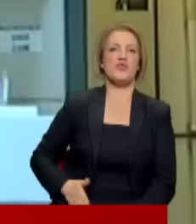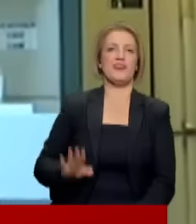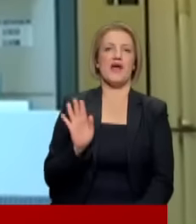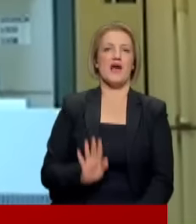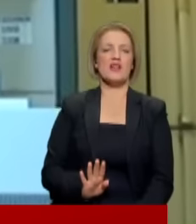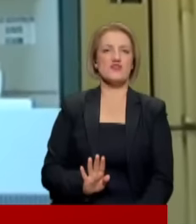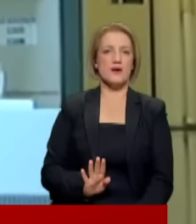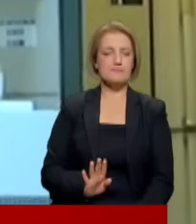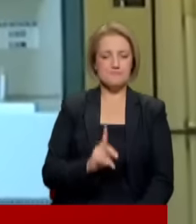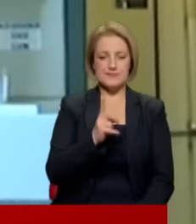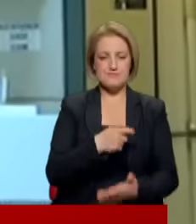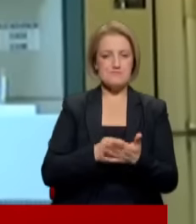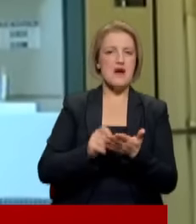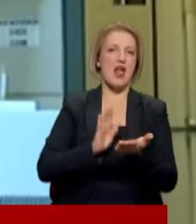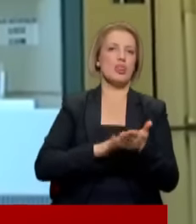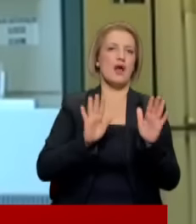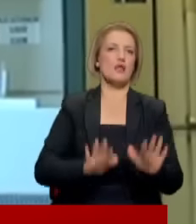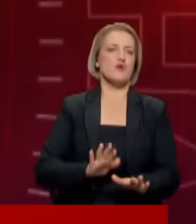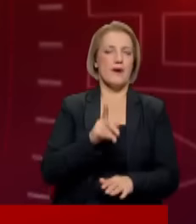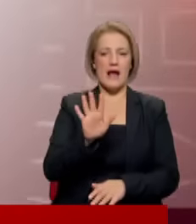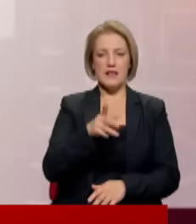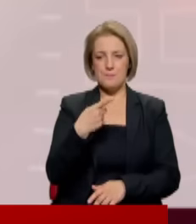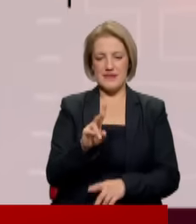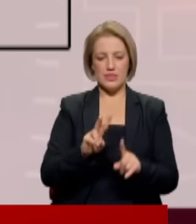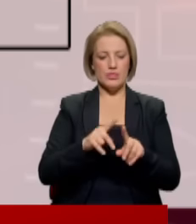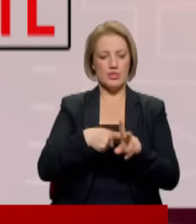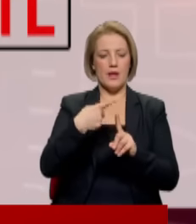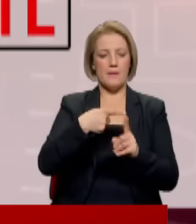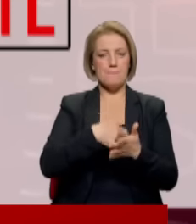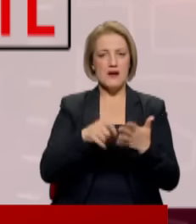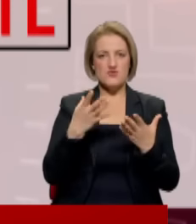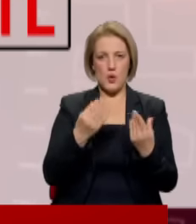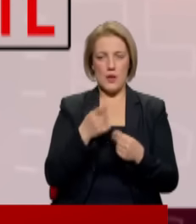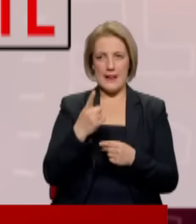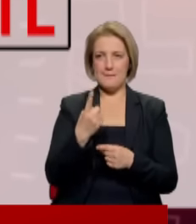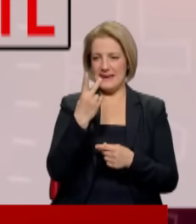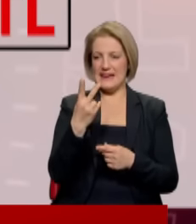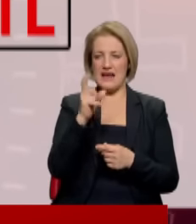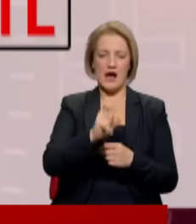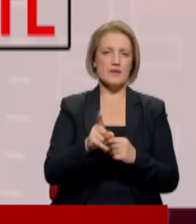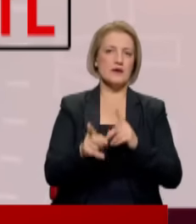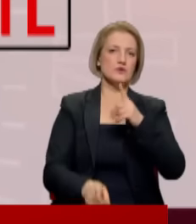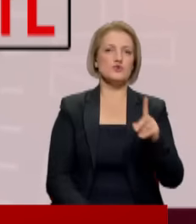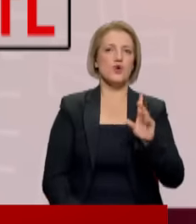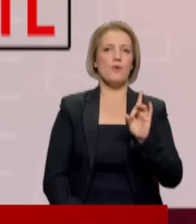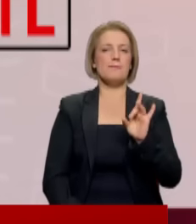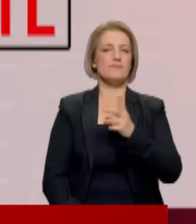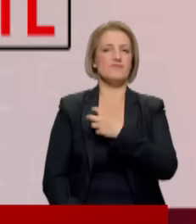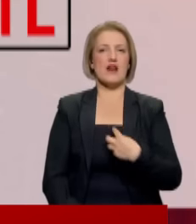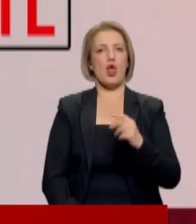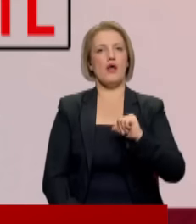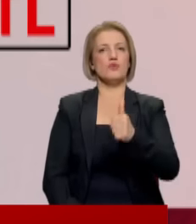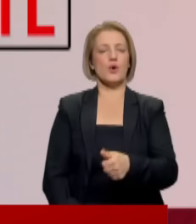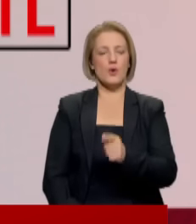kalacak yani bir maaşı cebine kalacak çalışanın 50.000 net maaşı olan da yılın sadece ilk 2 ayında % 155 vergi ödüyor sonra